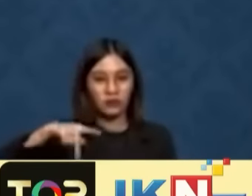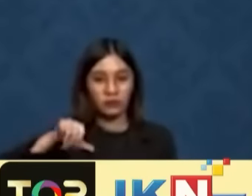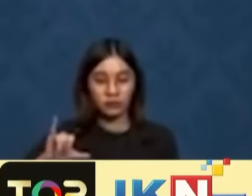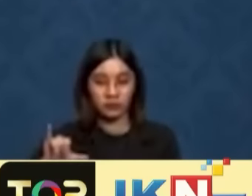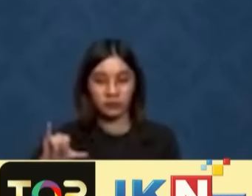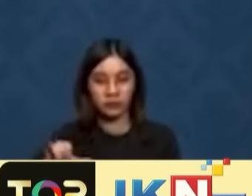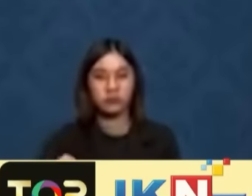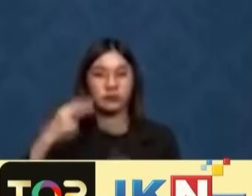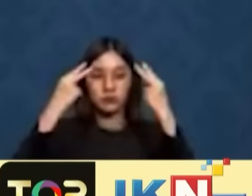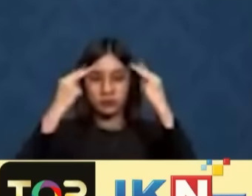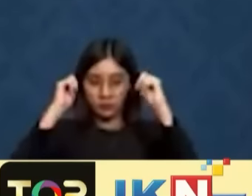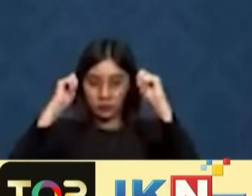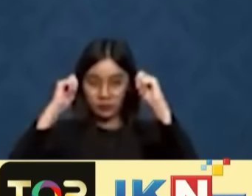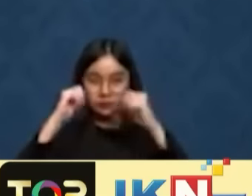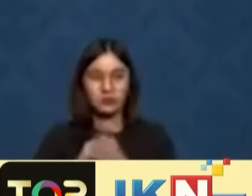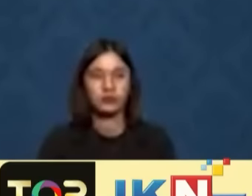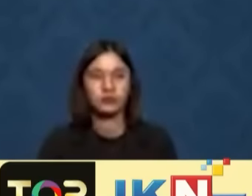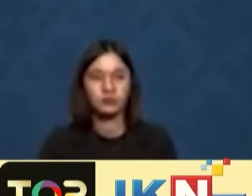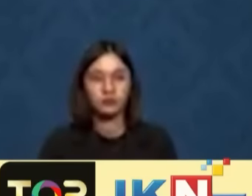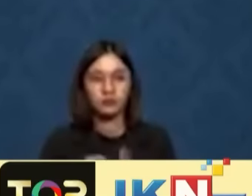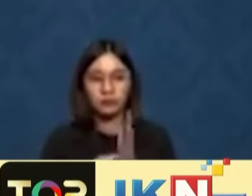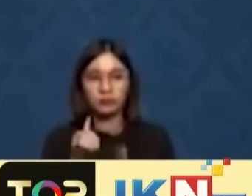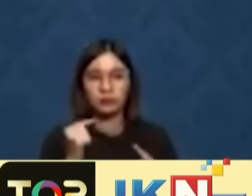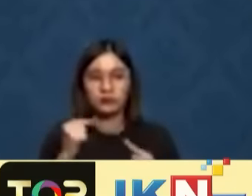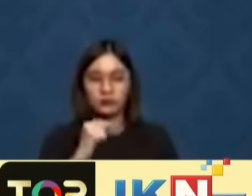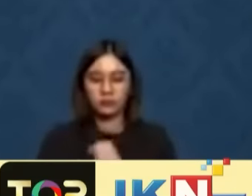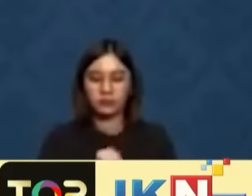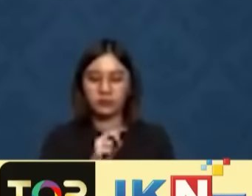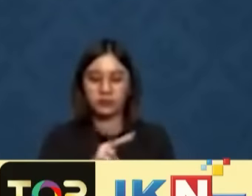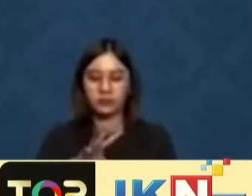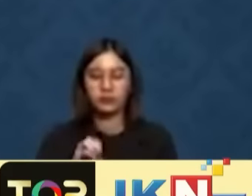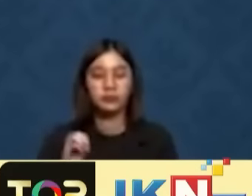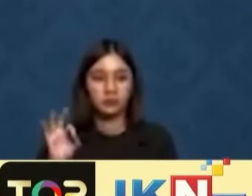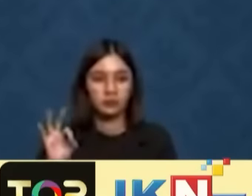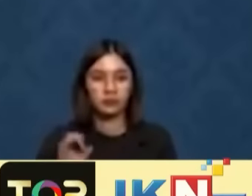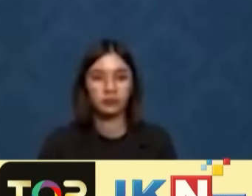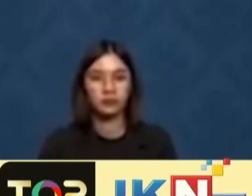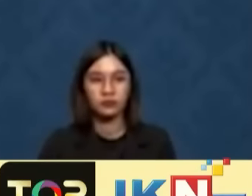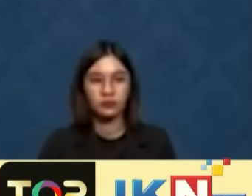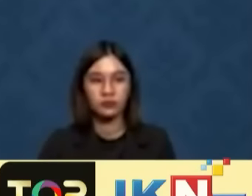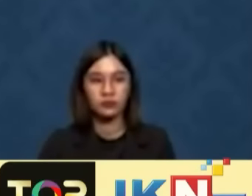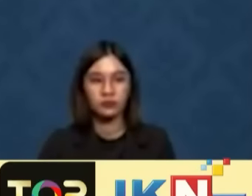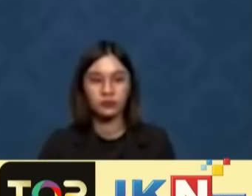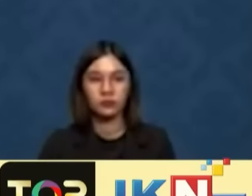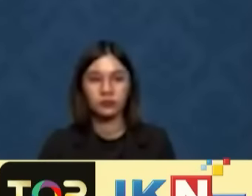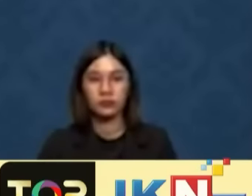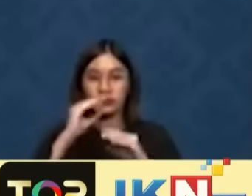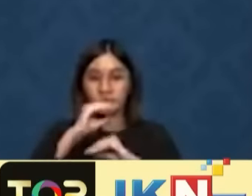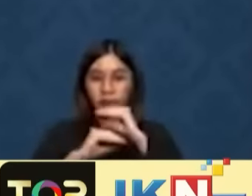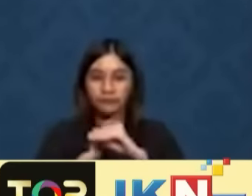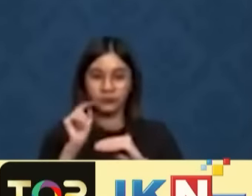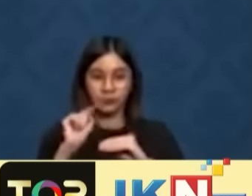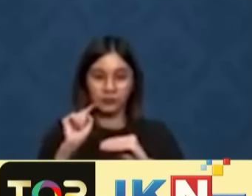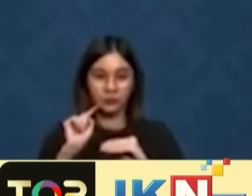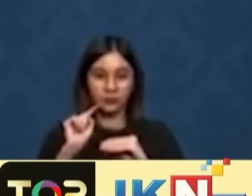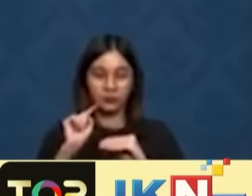งขึ้นมาดูแลพี่น้องประชาชนกลุ่มเปราะบาง14ล้านคนน่ะช่วงแรกก็วิพากษ์วิจารณ์กันเยอะ